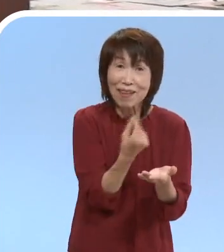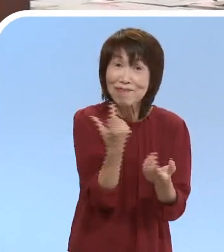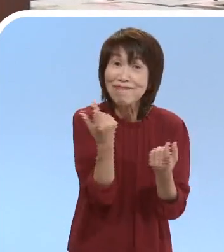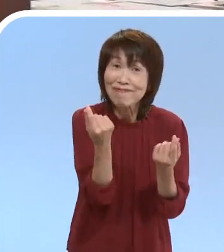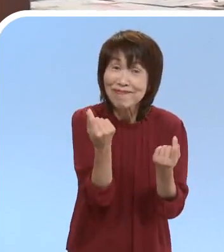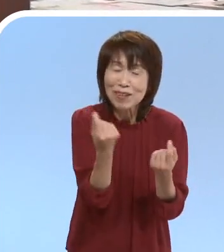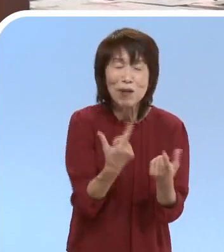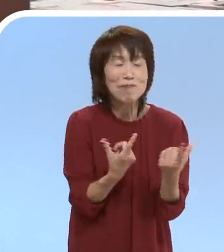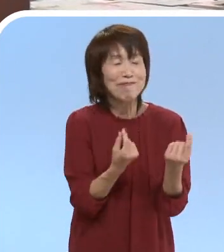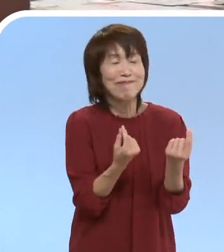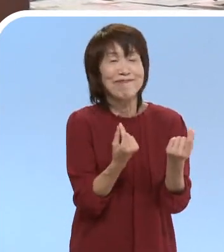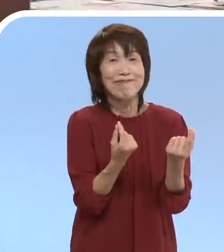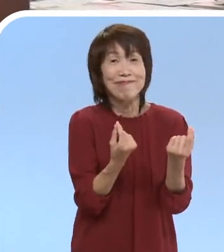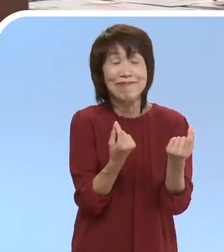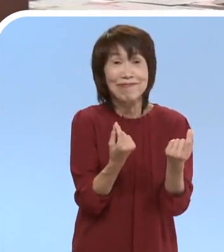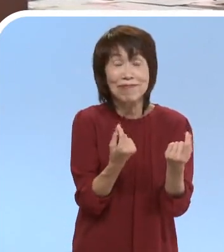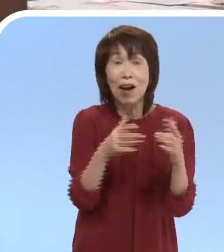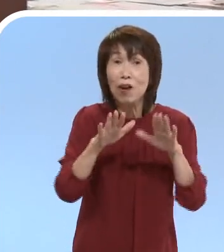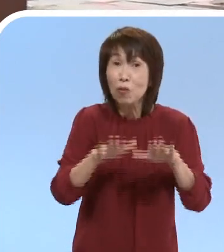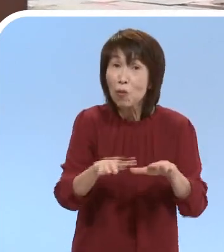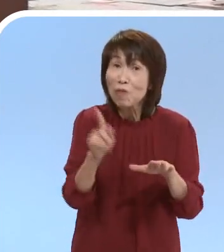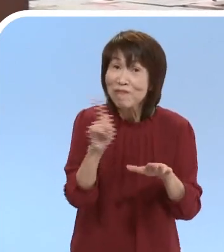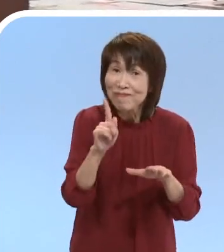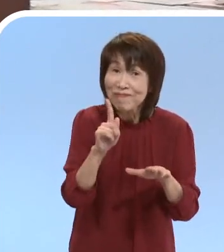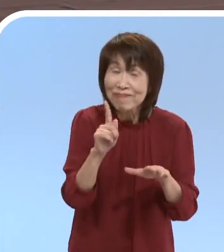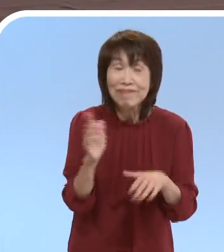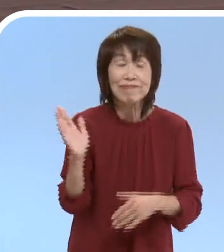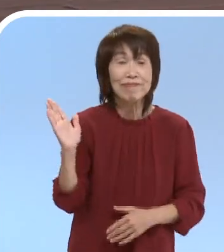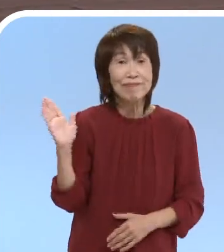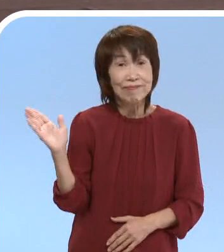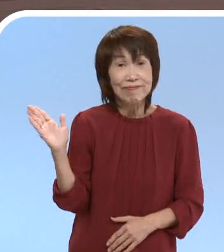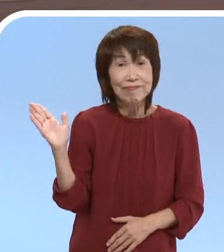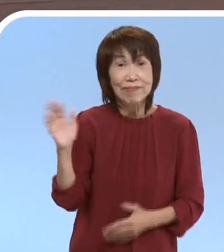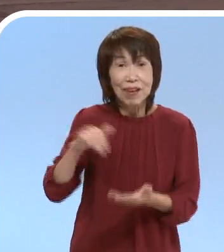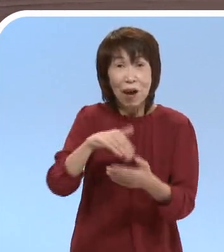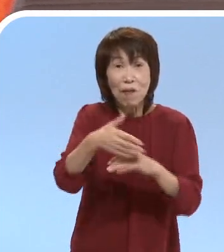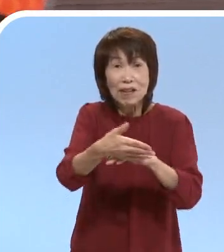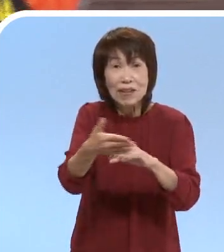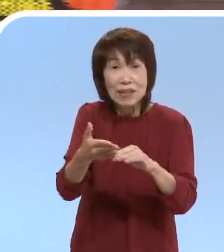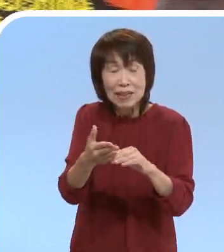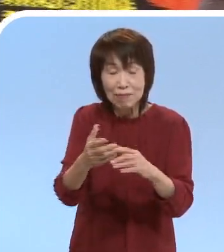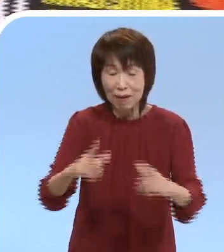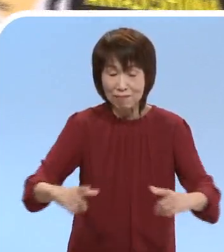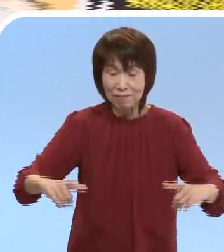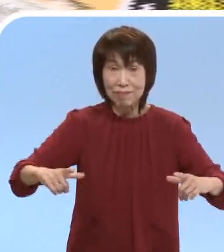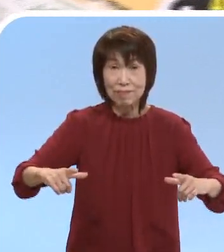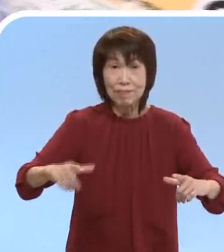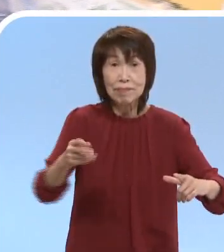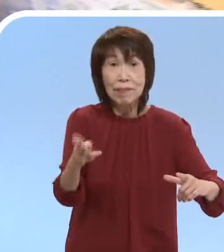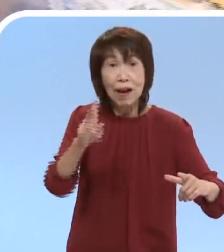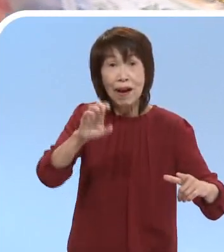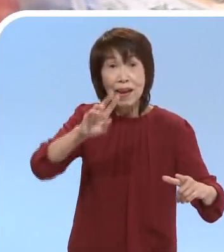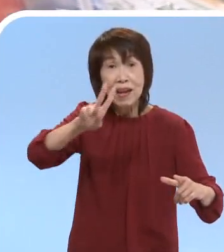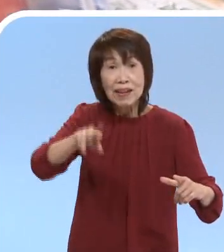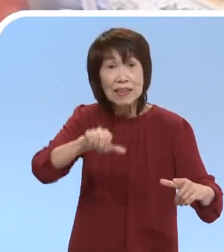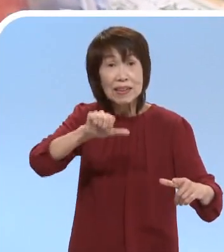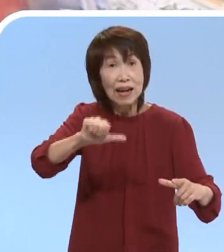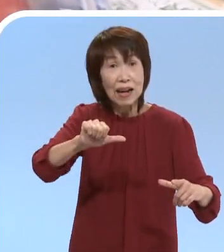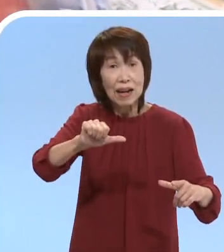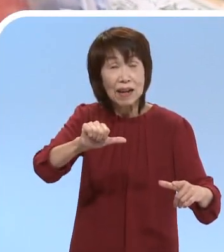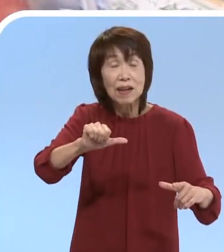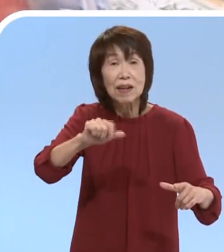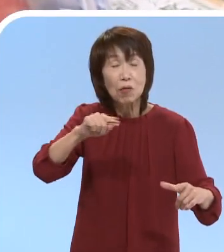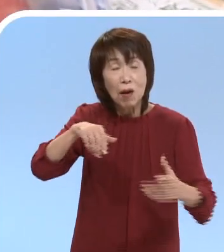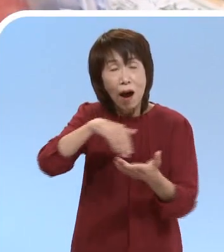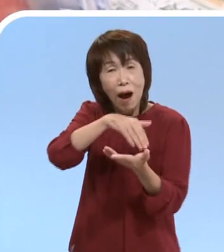そうですね。 ということで今回いただくのは 淡路島パエリアですね。 パエリア、 はい、淡路島ら